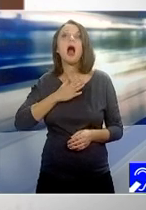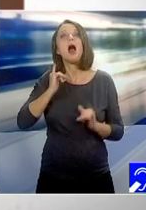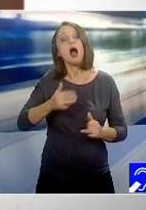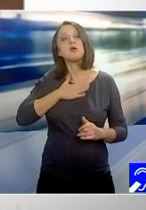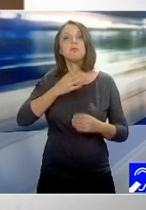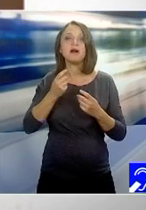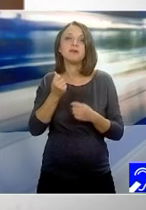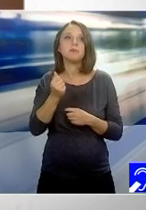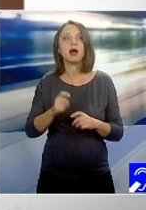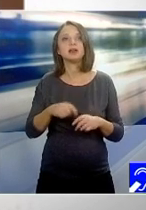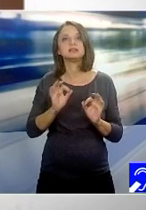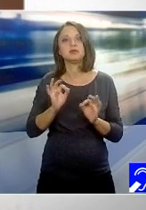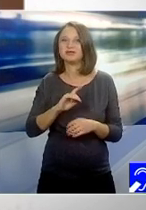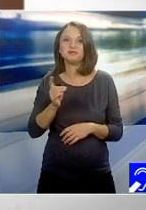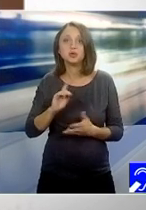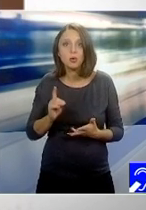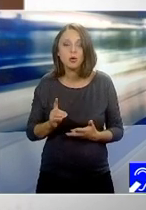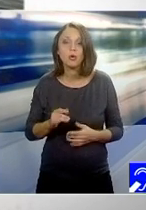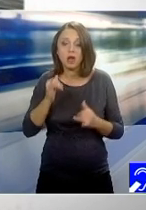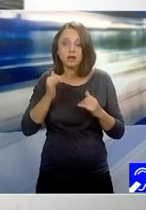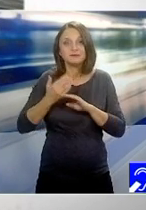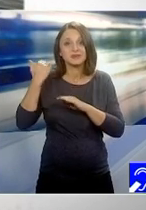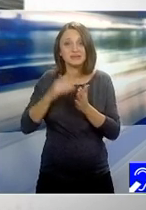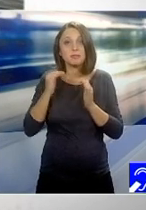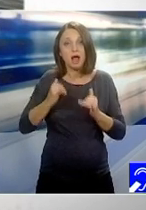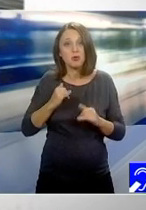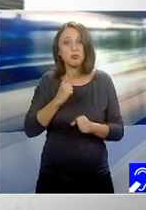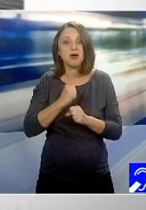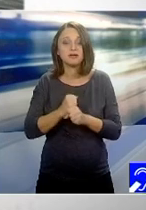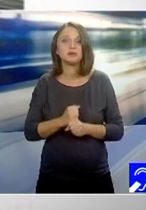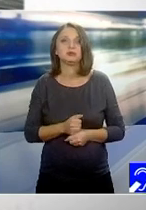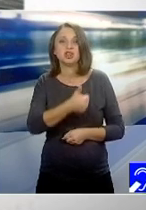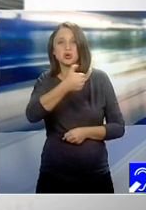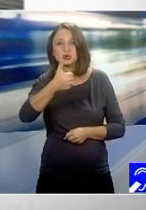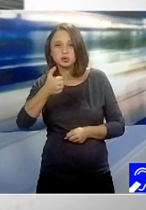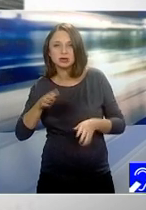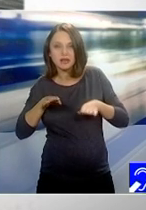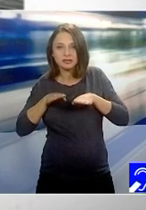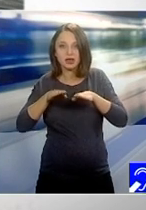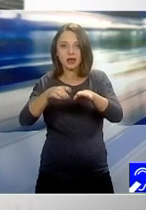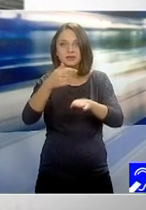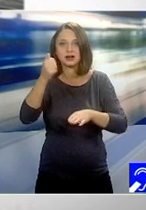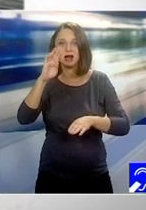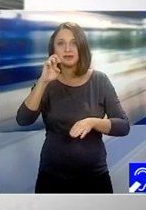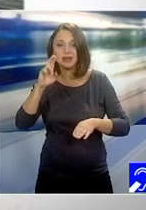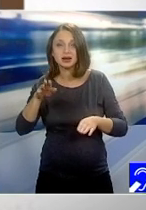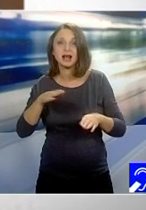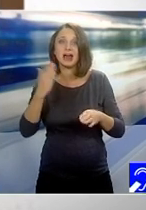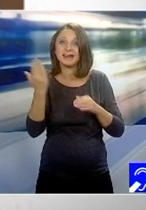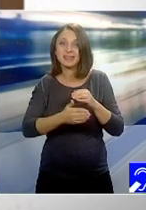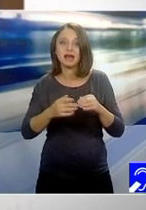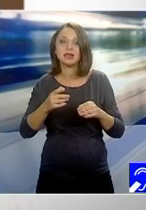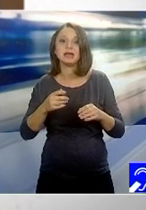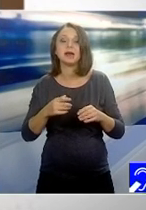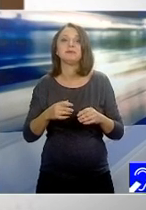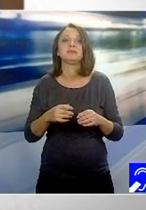situația e foarte gravă. Sunt deja istorice. Da, într-adevăr, gatărele, sutele de gatăre. Apropo, aveți o idee? Câte instalații